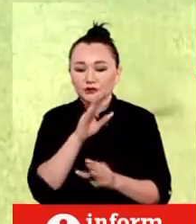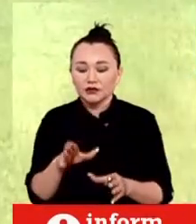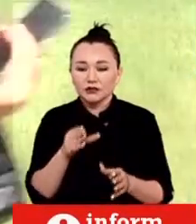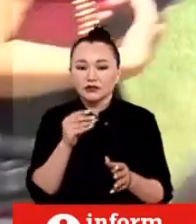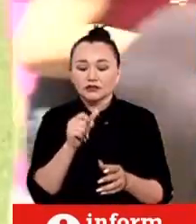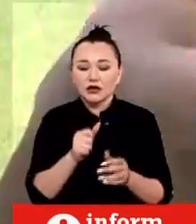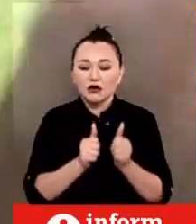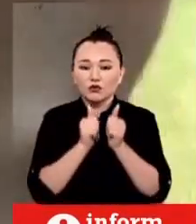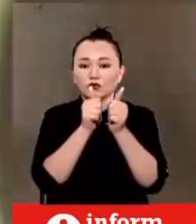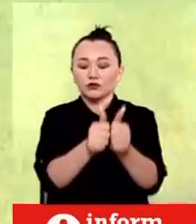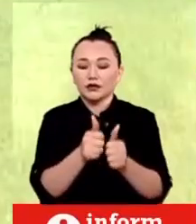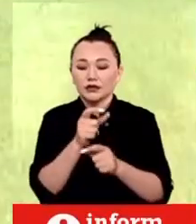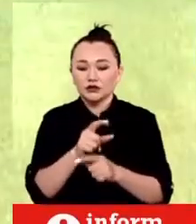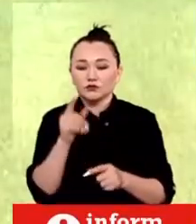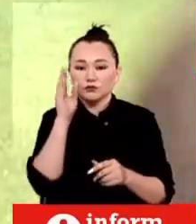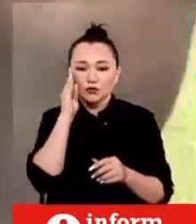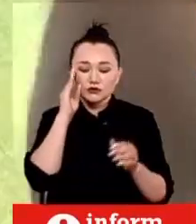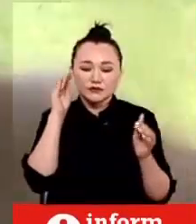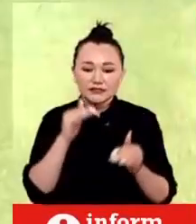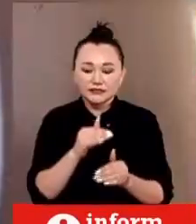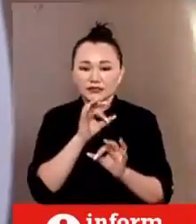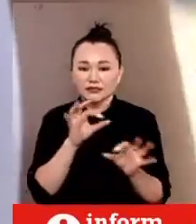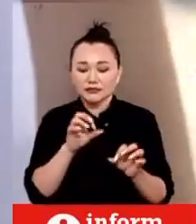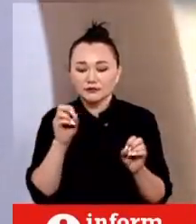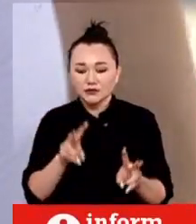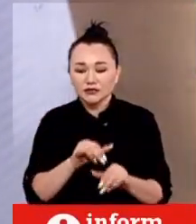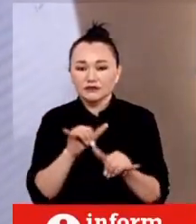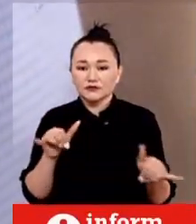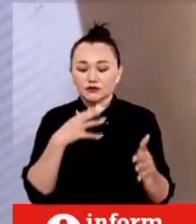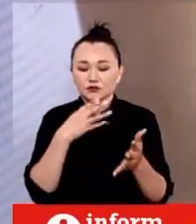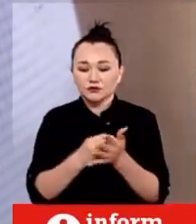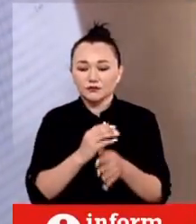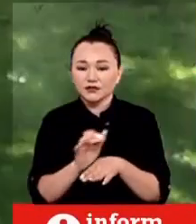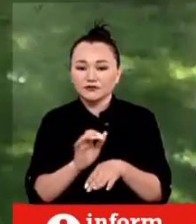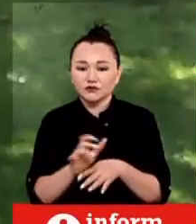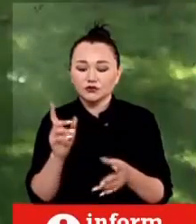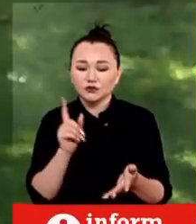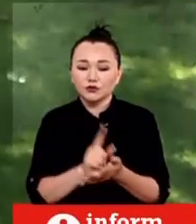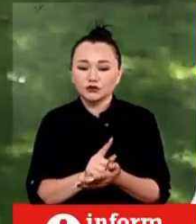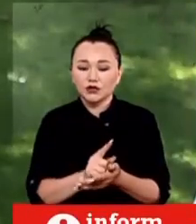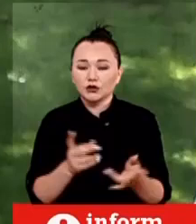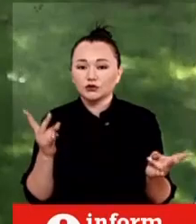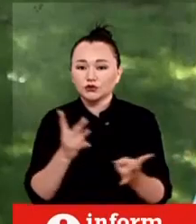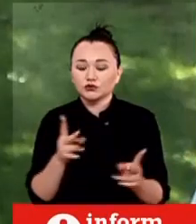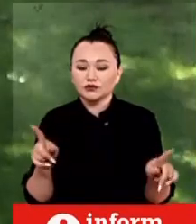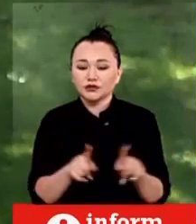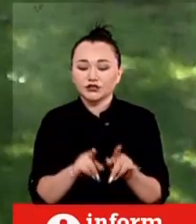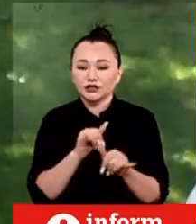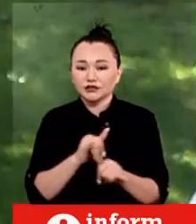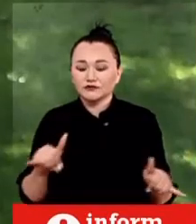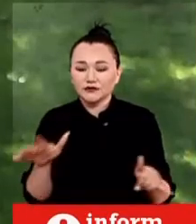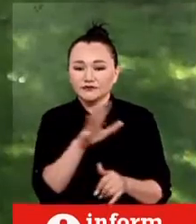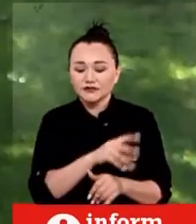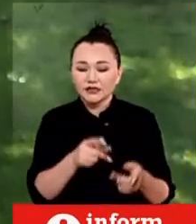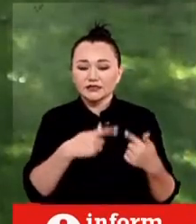инфляции. Единственный способ ее снизить, говорят специалисты, развивать собственное производство. Необходимо также развивать все